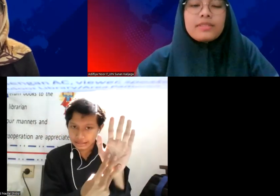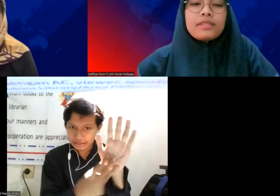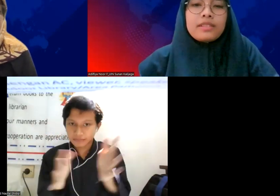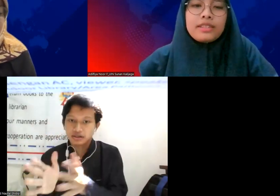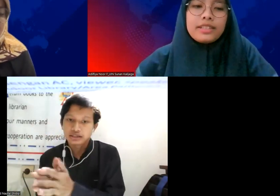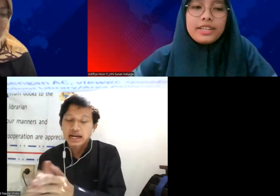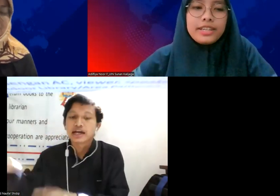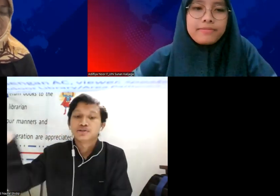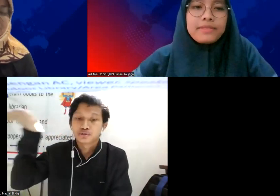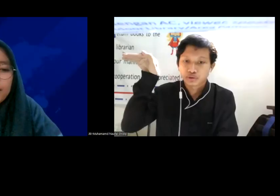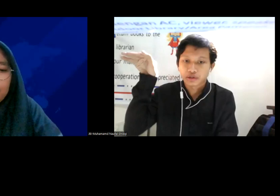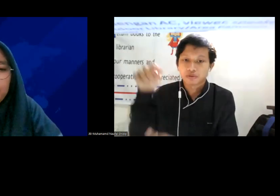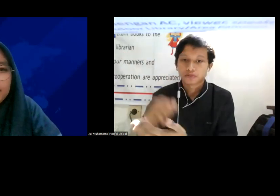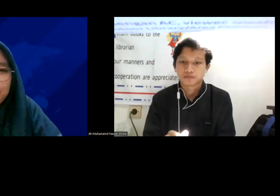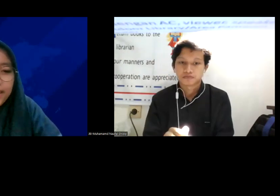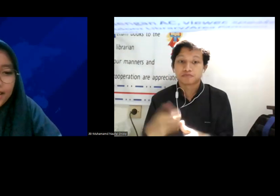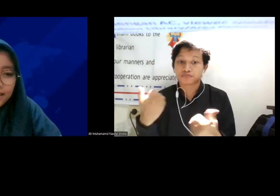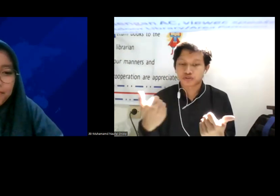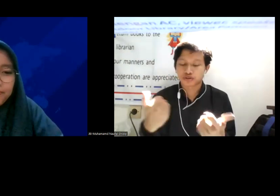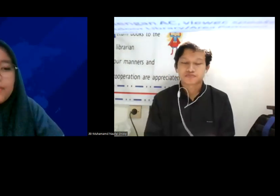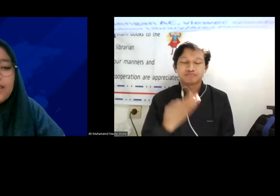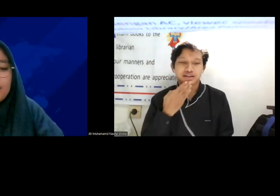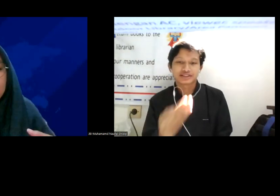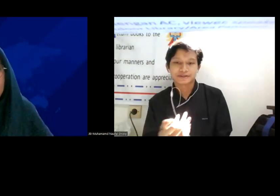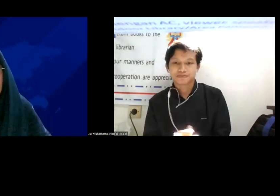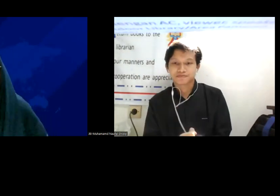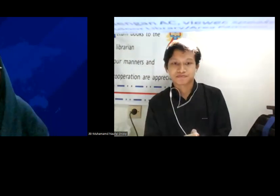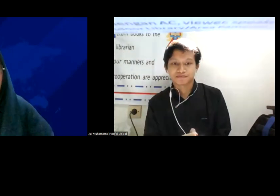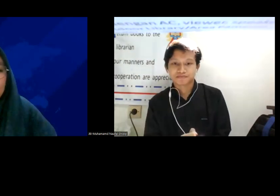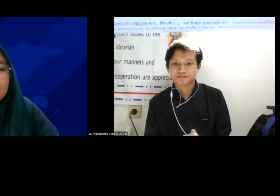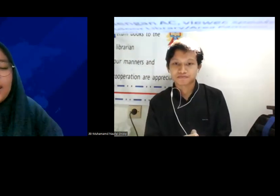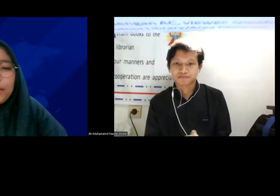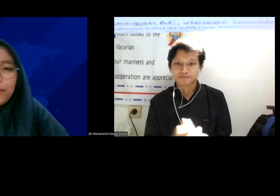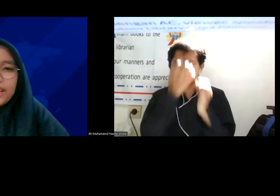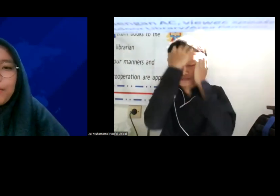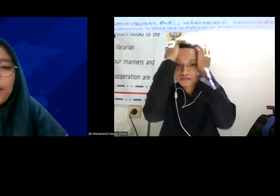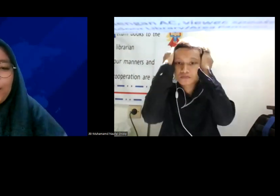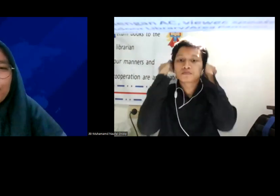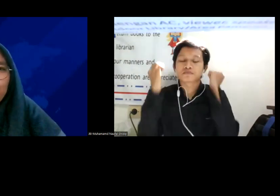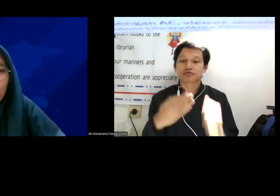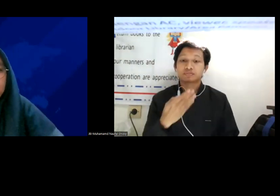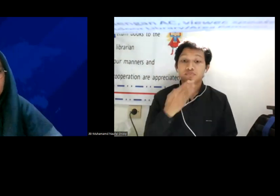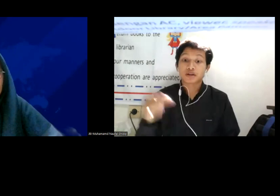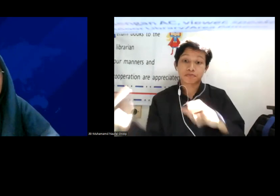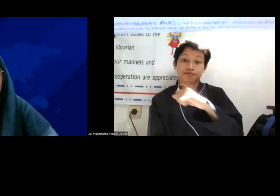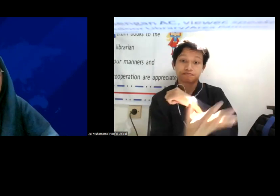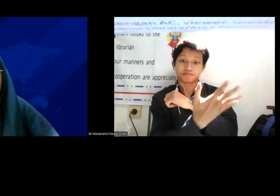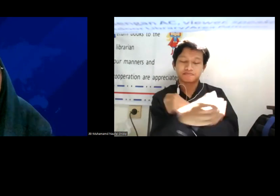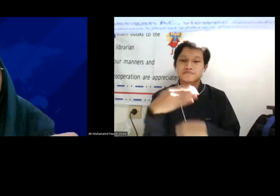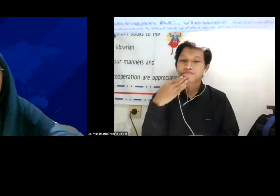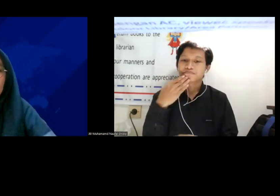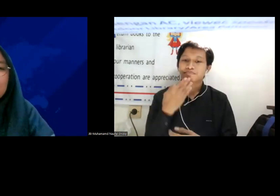via kami persilahkan Makasih Mbak Selamat pagi Bapak Ibu semua